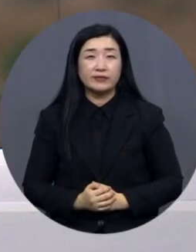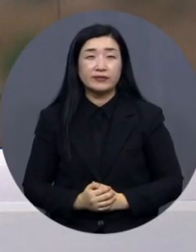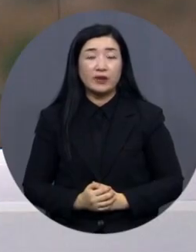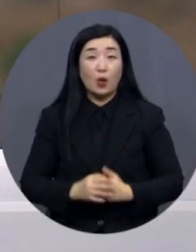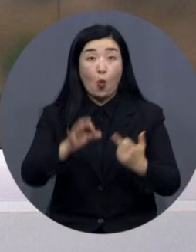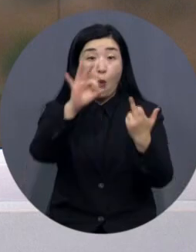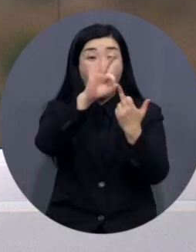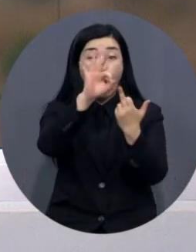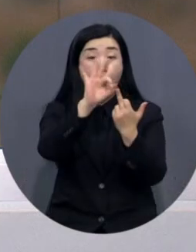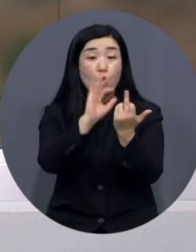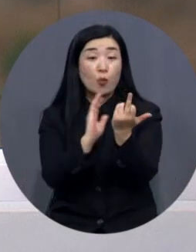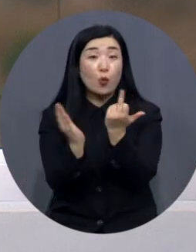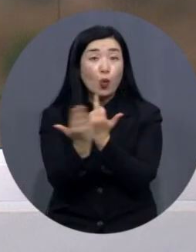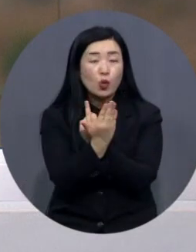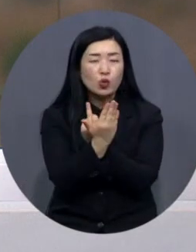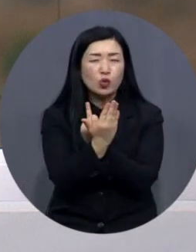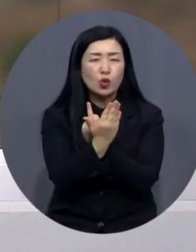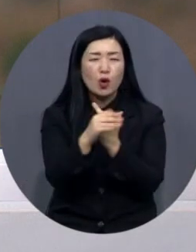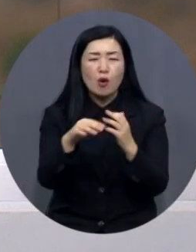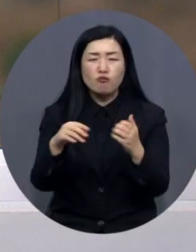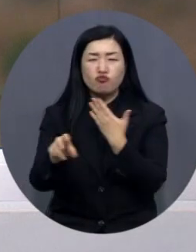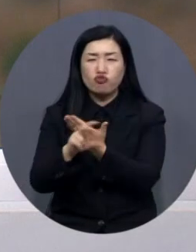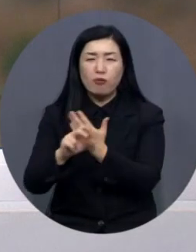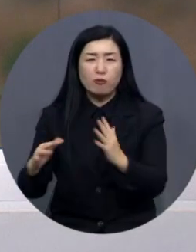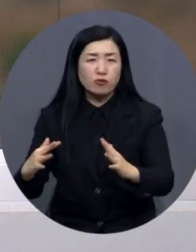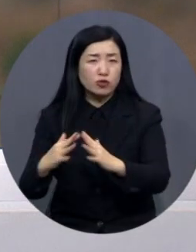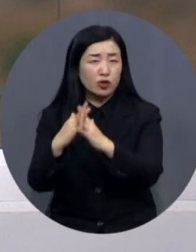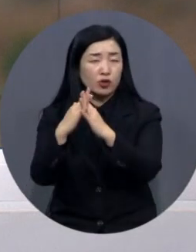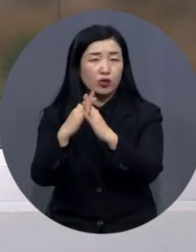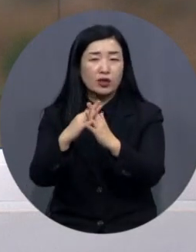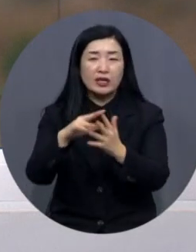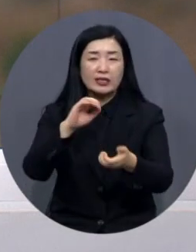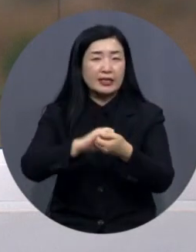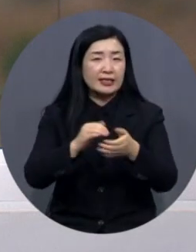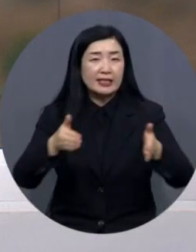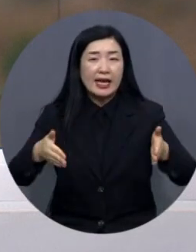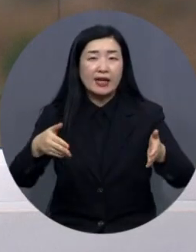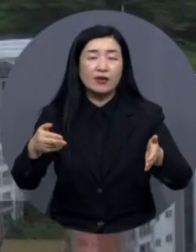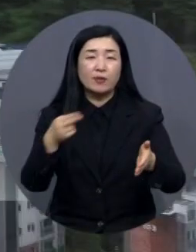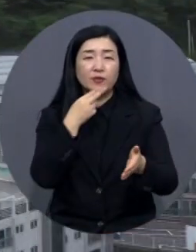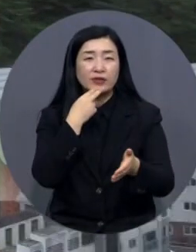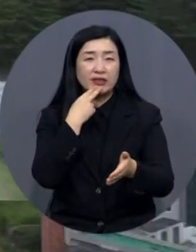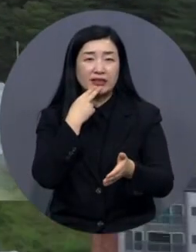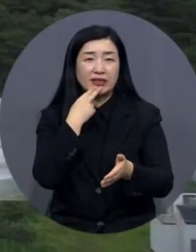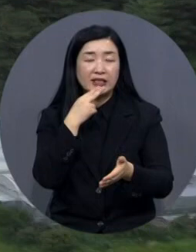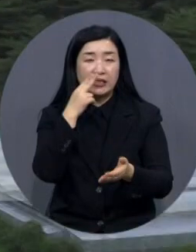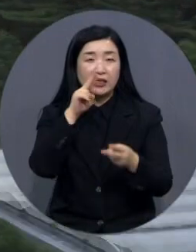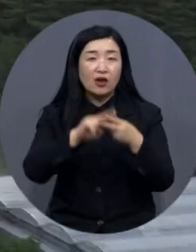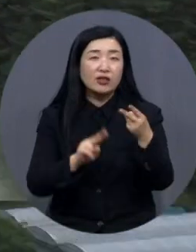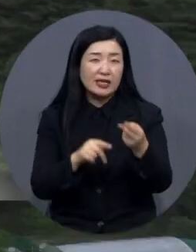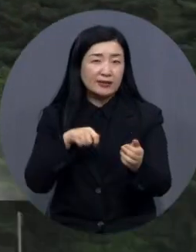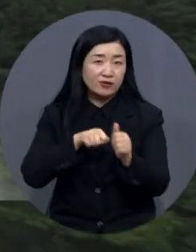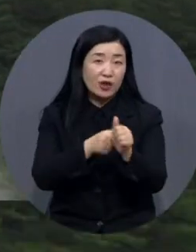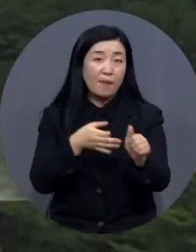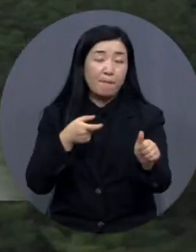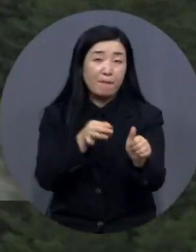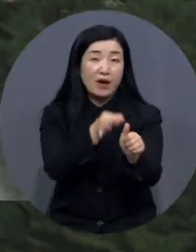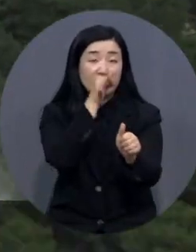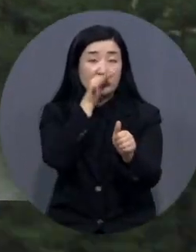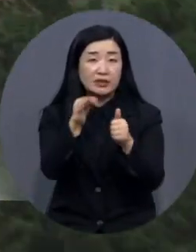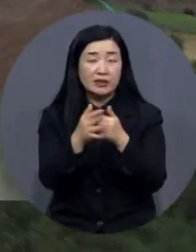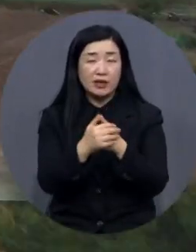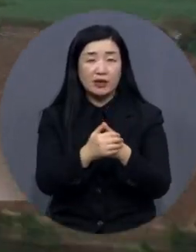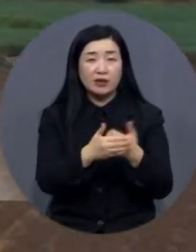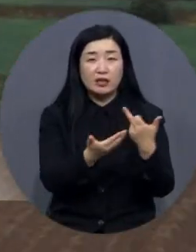오름 같은 보전지역의 불법 건축물은 앞으로 공소시효와 관계없이 형사처벌될 것으로 보입니다. 제주시와